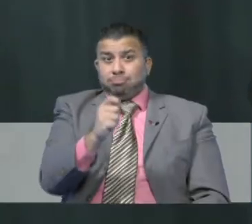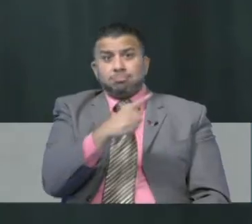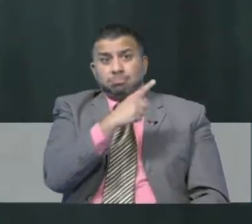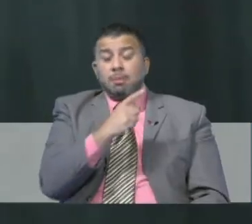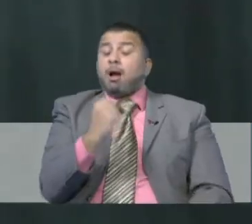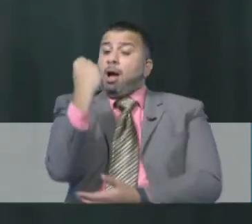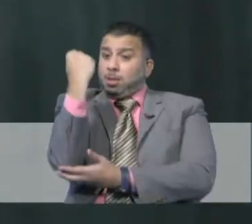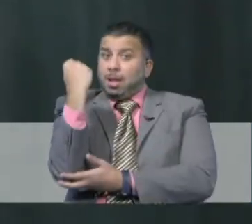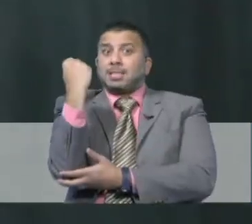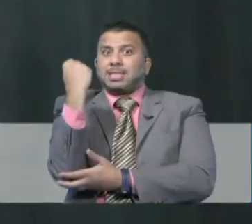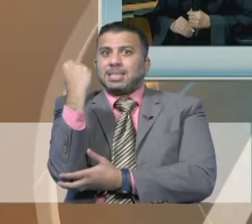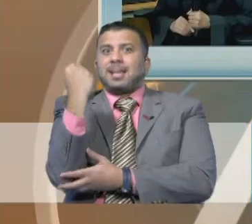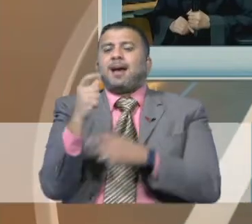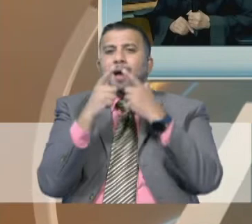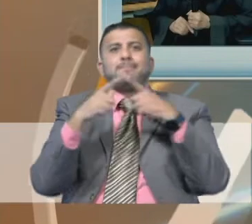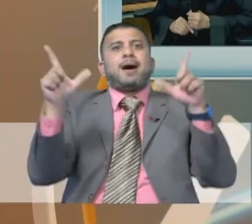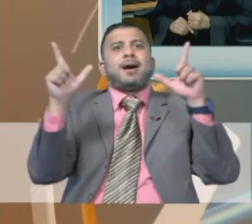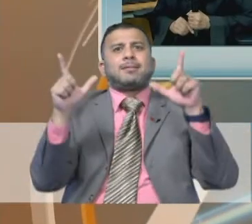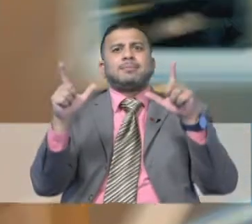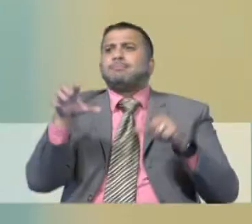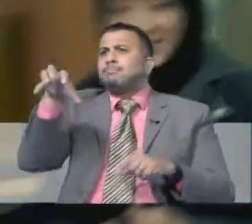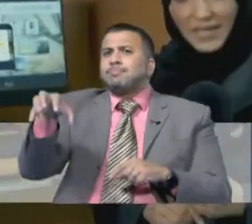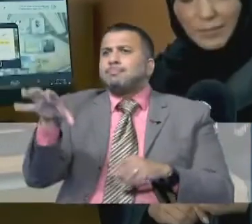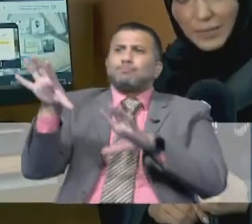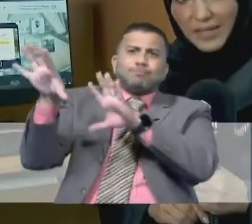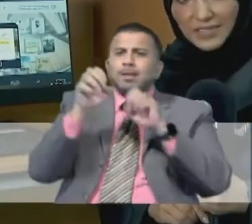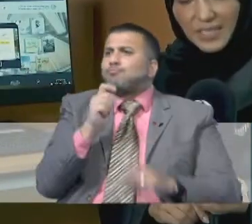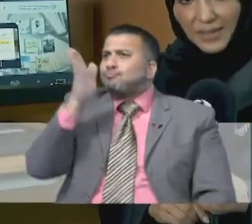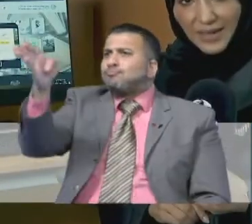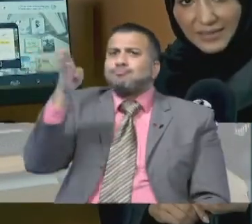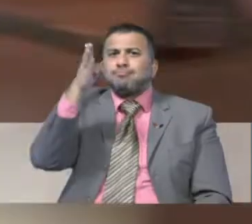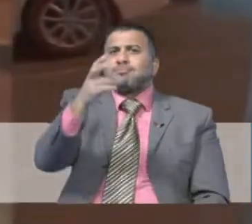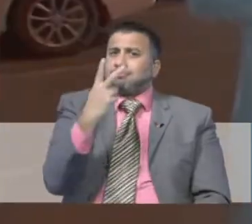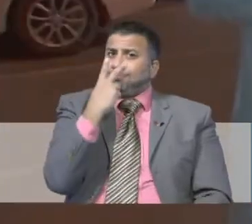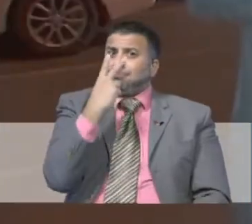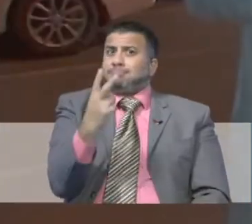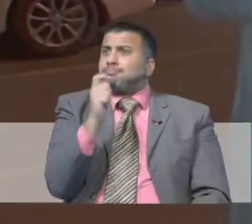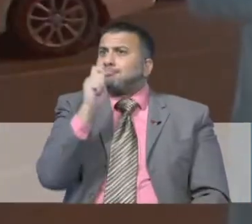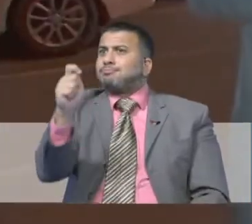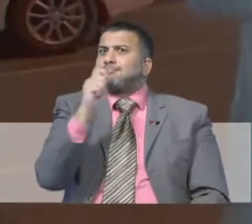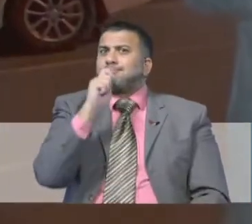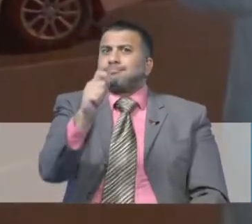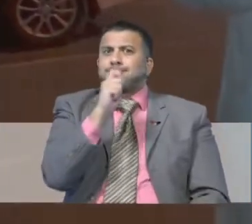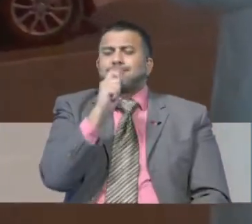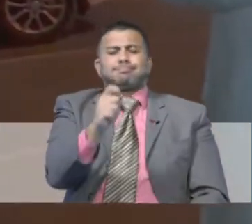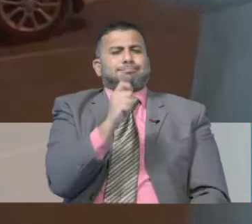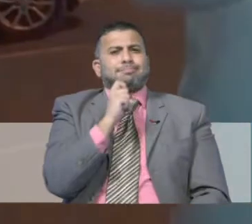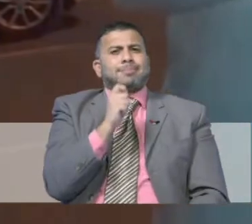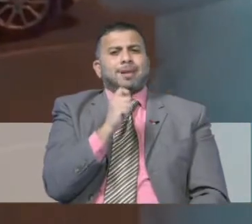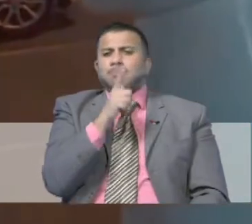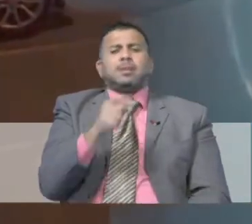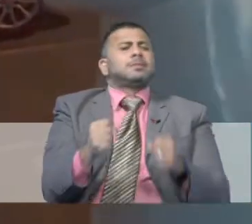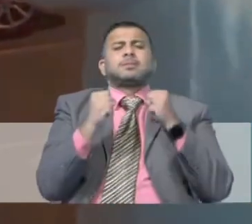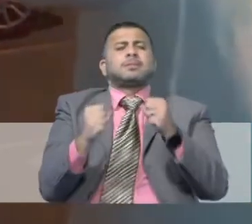الدار، فهم من ينقلون نبض المكان للمشاهد بعيون أبناء الدار، حتى في